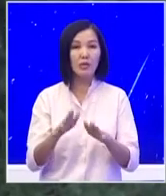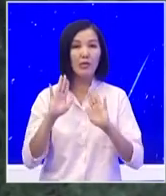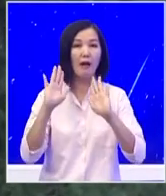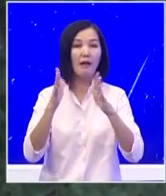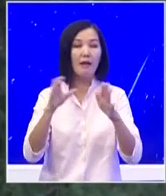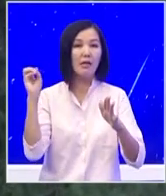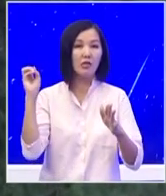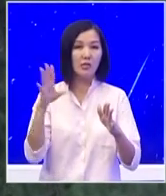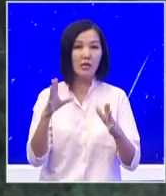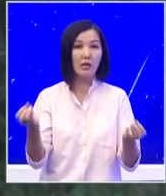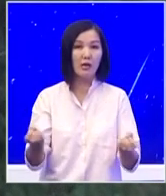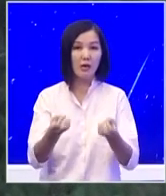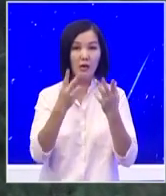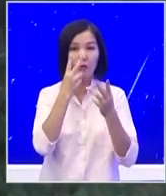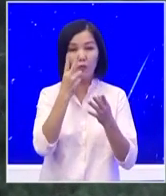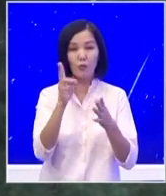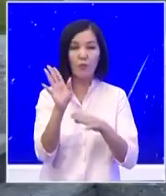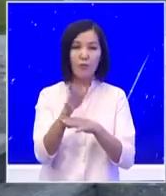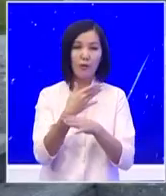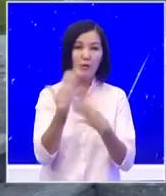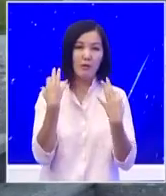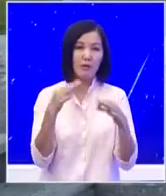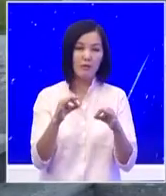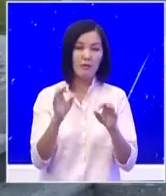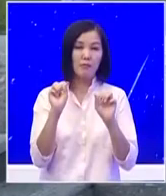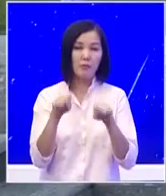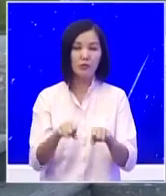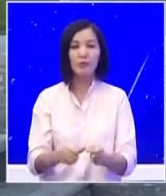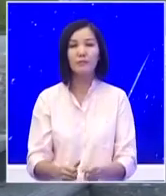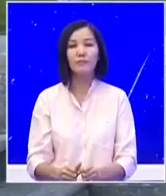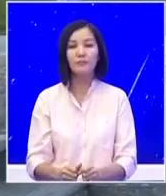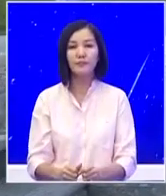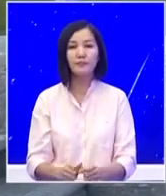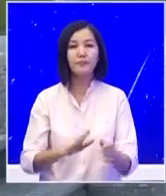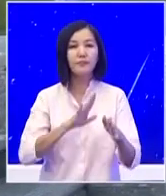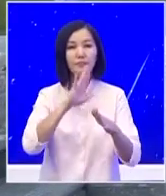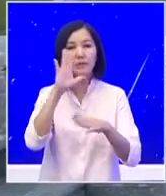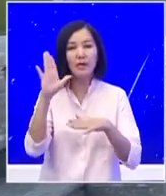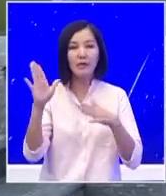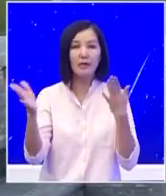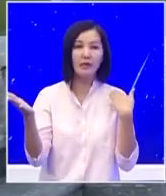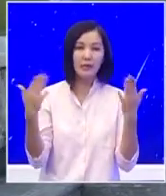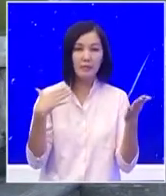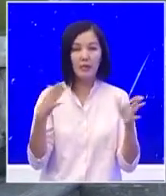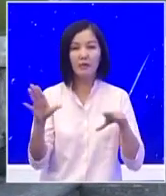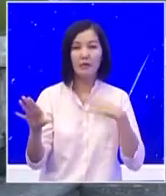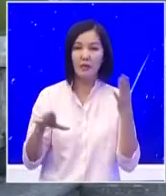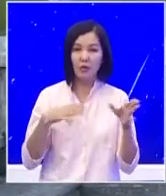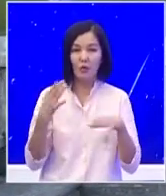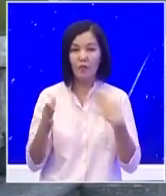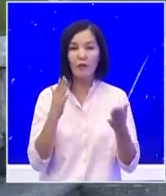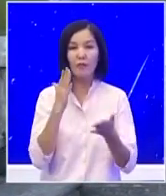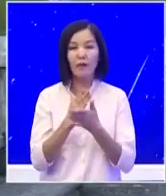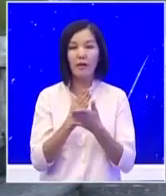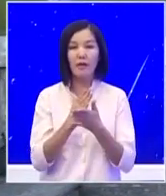жарқырап, саябақтың көркіне көрік қосты. Осы жерде күніге таңертең разминка жасаймыз, кешкі тренировка болады делінді. Мына жерде